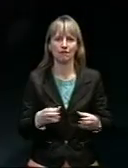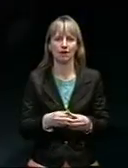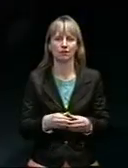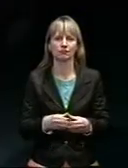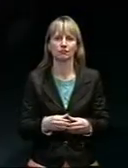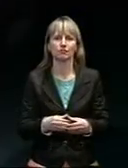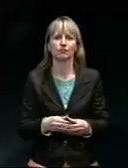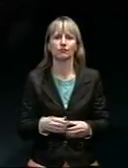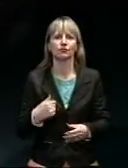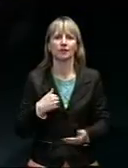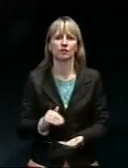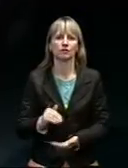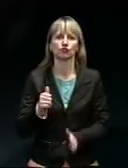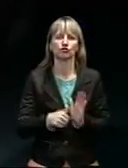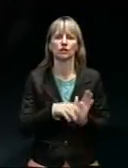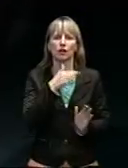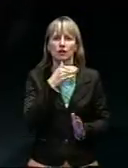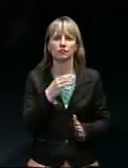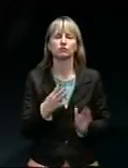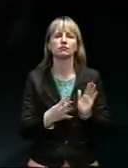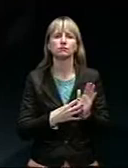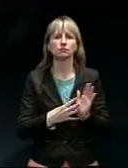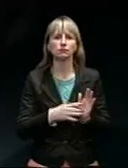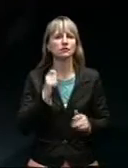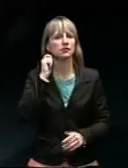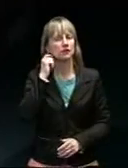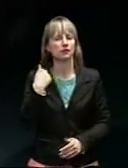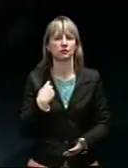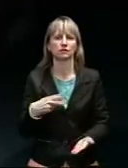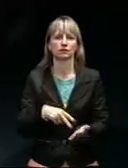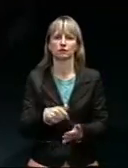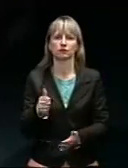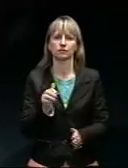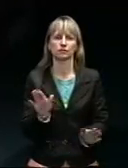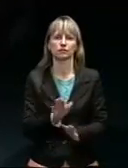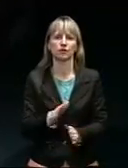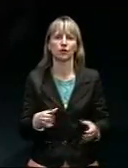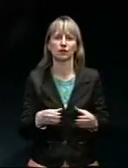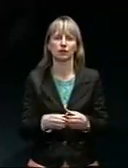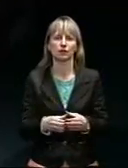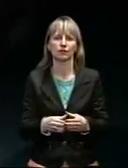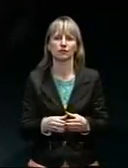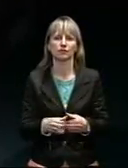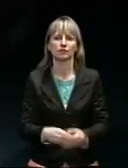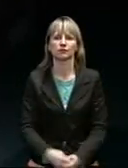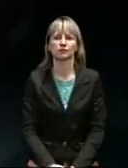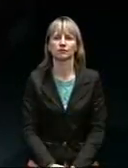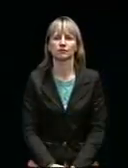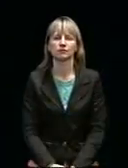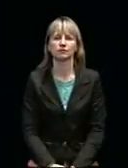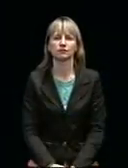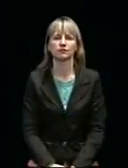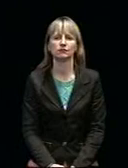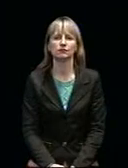я пела там 6 лет, и где-то с 9 лет стала солисткой этого замечательного коллектива, и много лет там пропела. Ну,